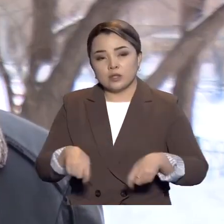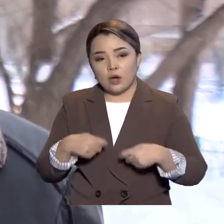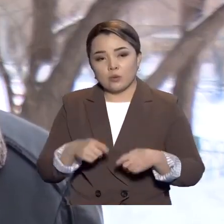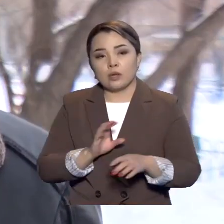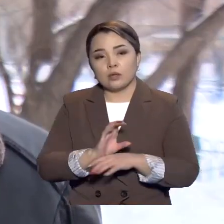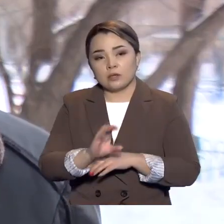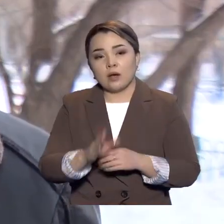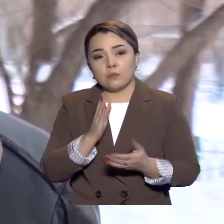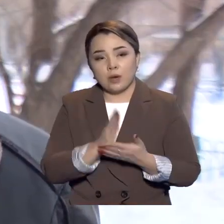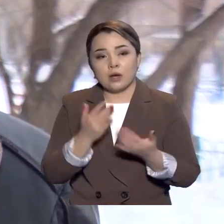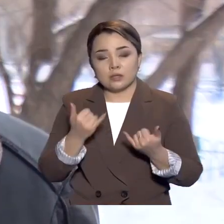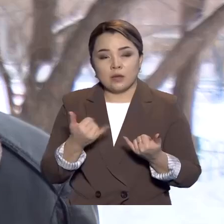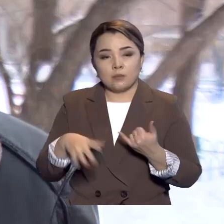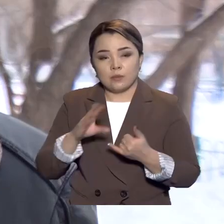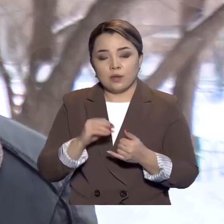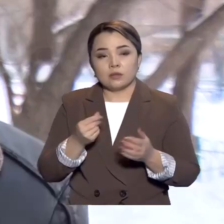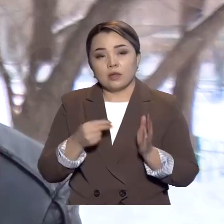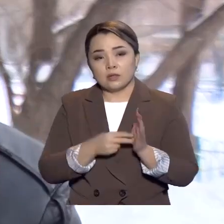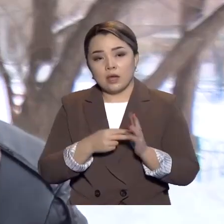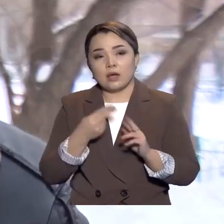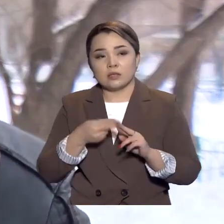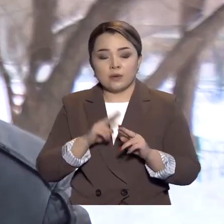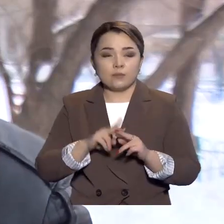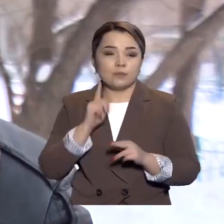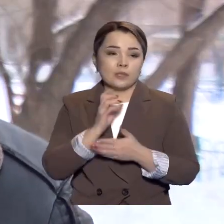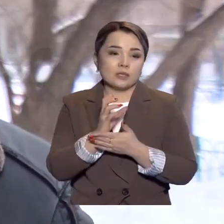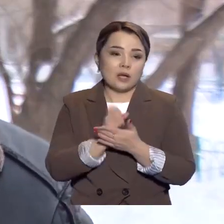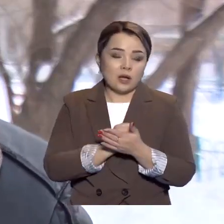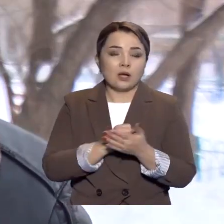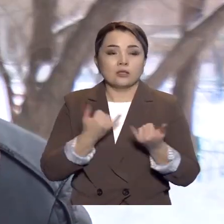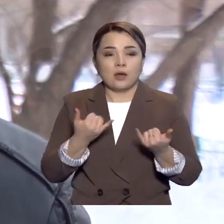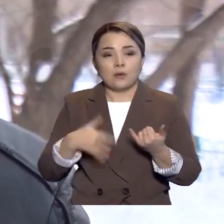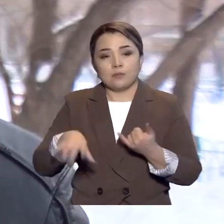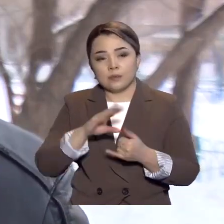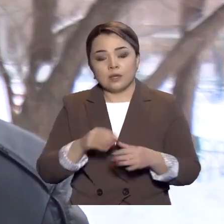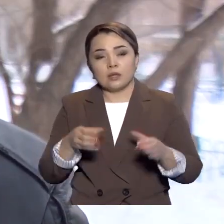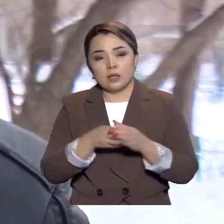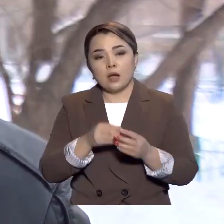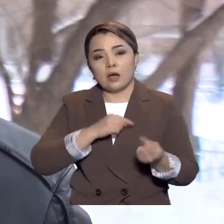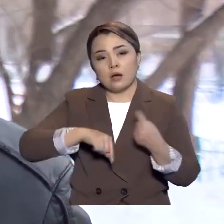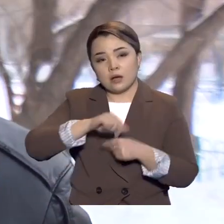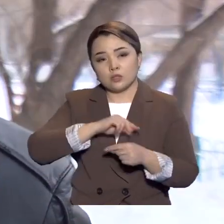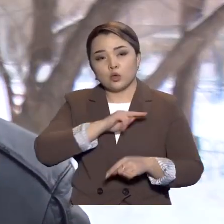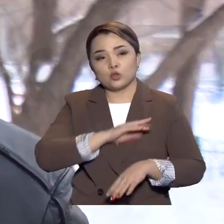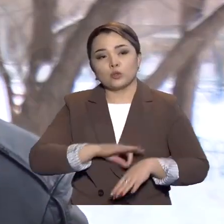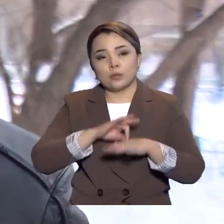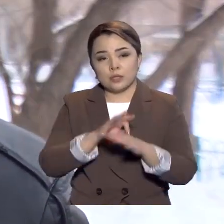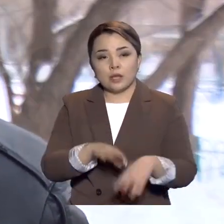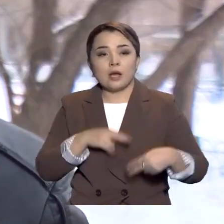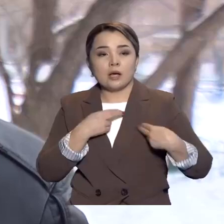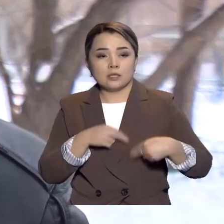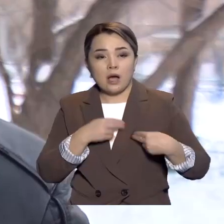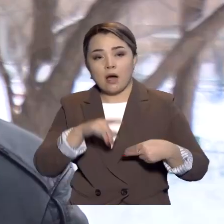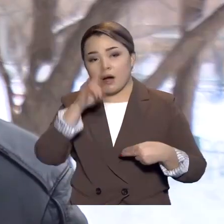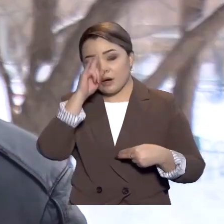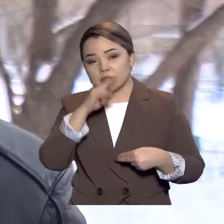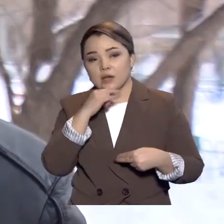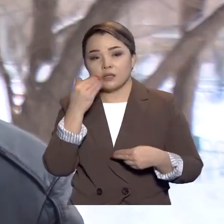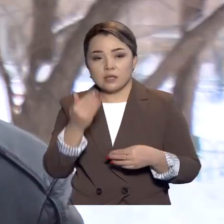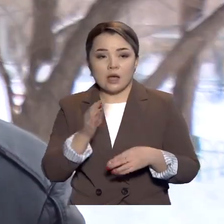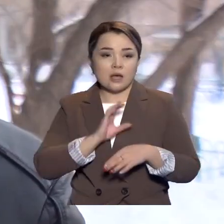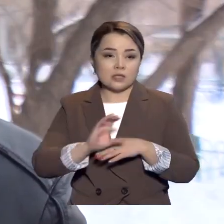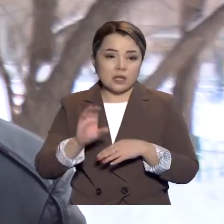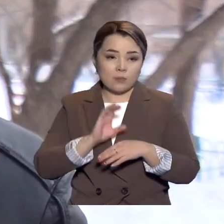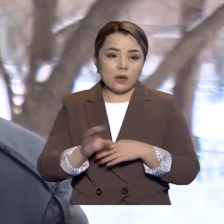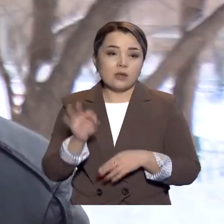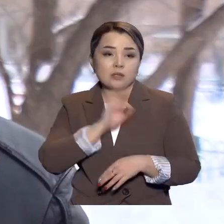шығарады. Осыны интервенция дейді. Яғни ол жаңағы кәсіпорындардың өздерінің еңбегімен Қазақстанның экспортымен